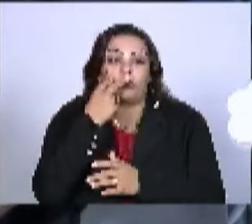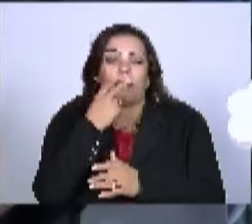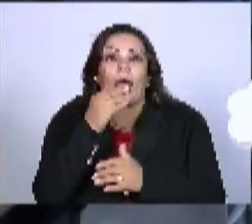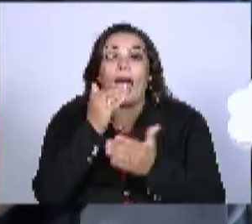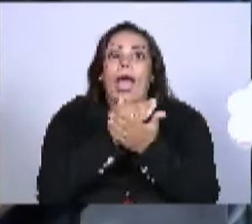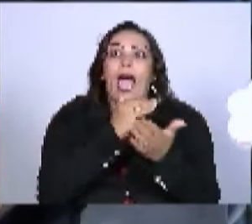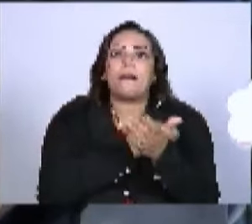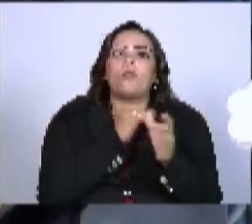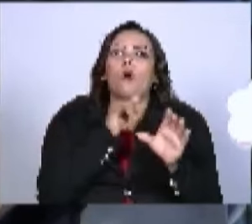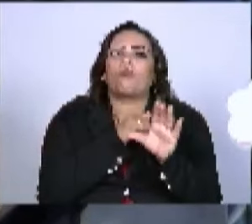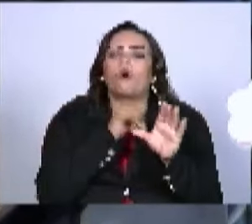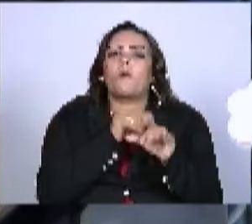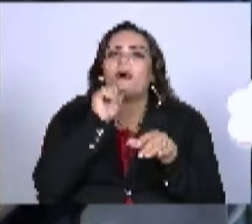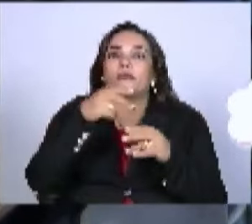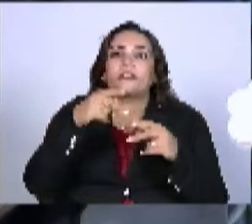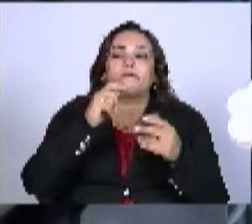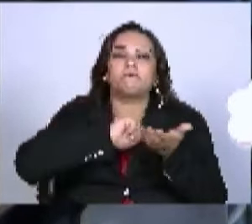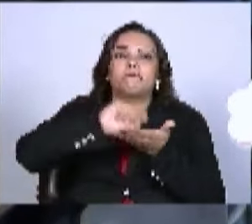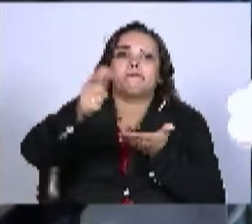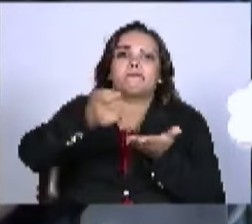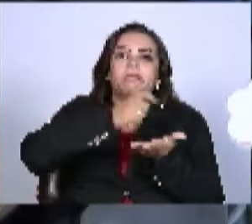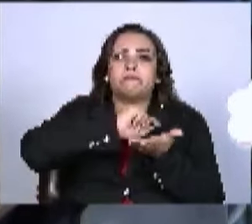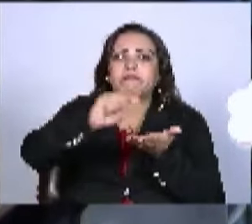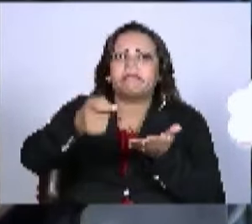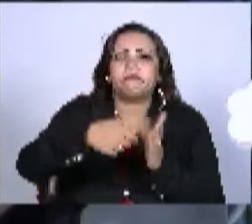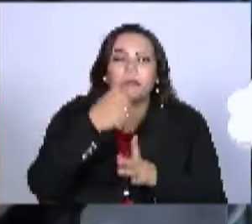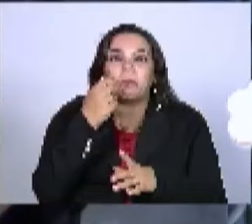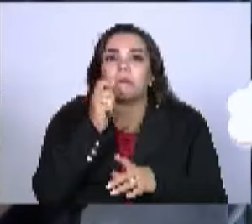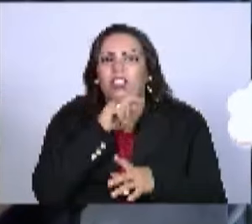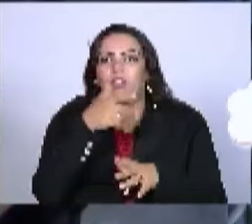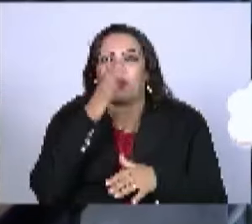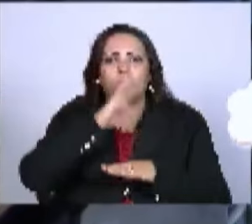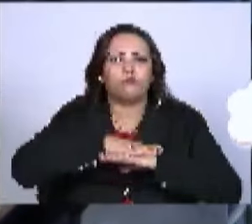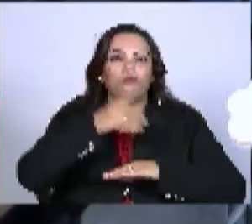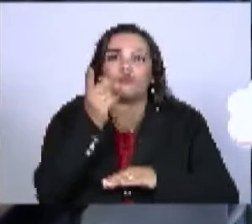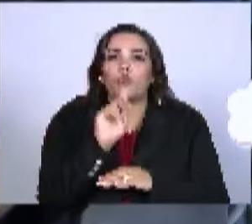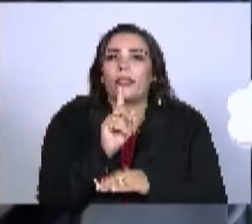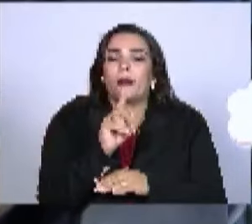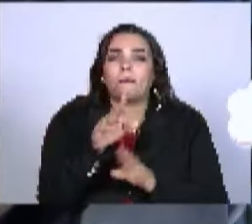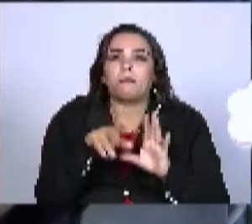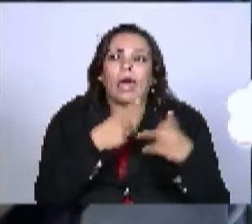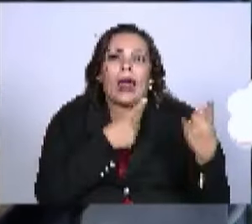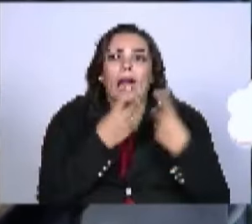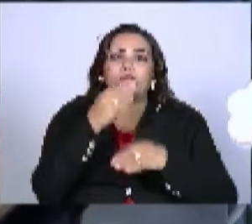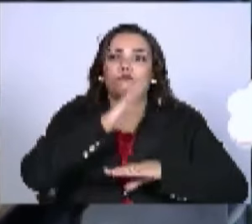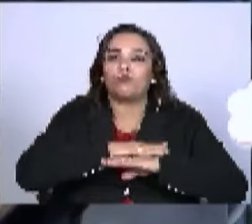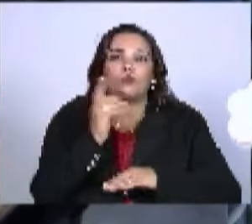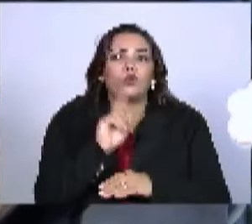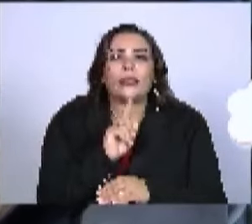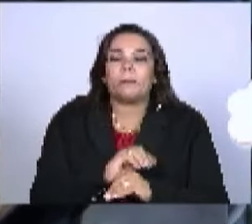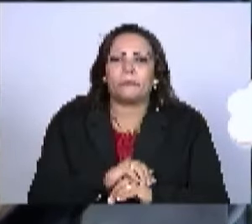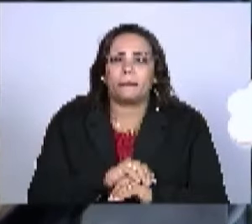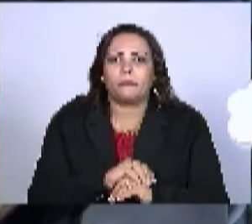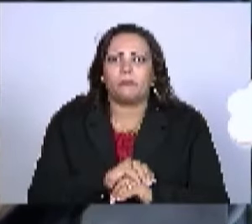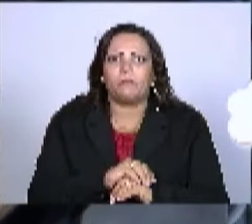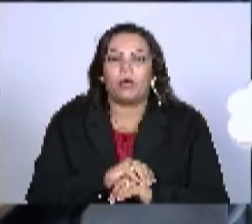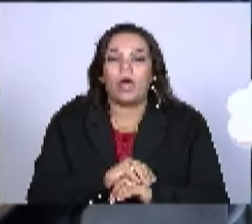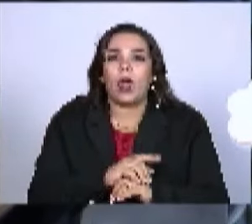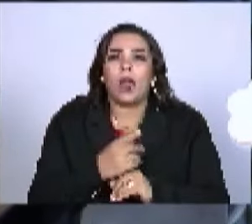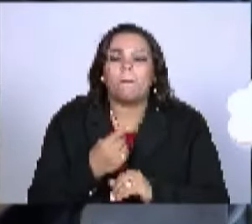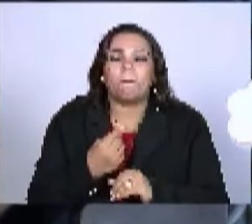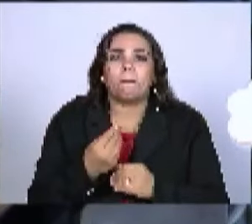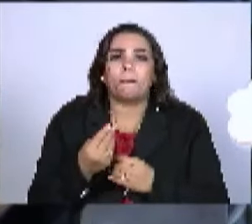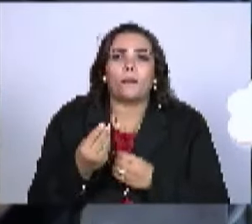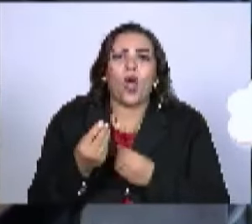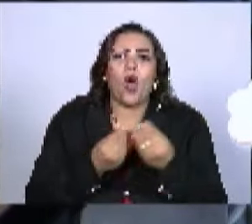قبل الخطوبه اكتشفت مراسلات شات مش كويس علاقه مش كويسه كلمه علاقه